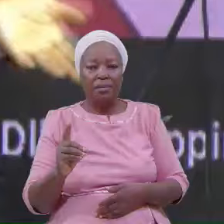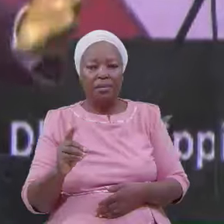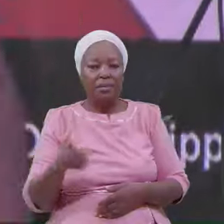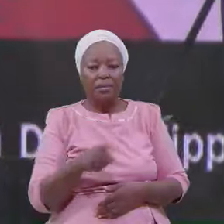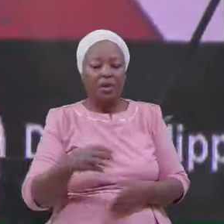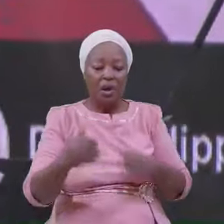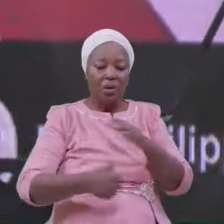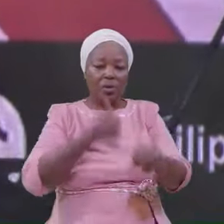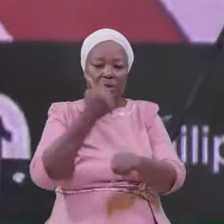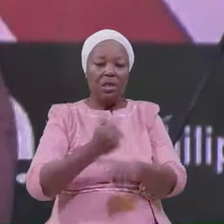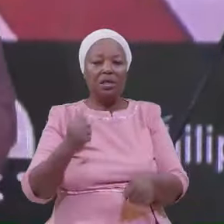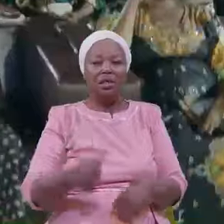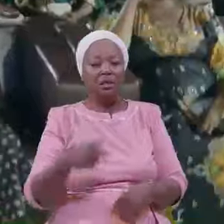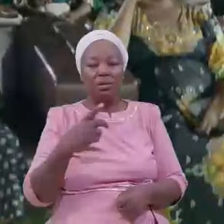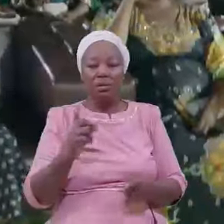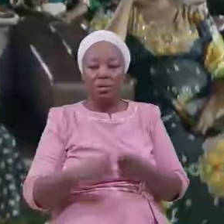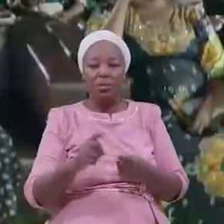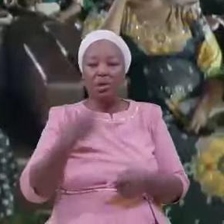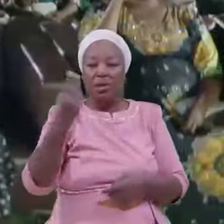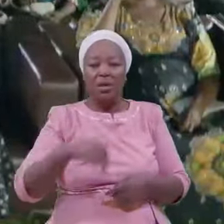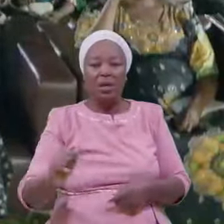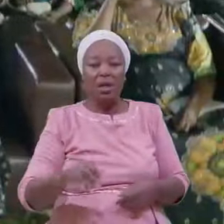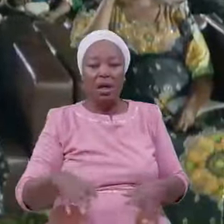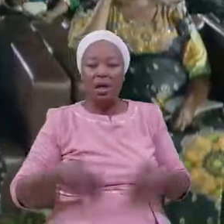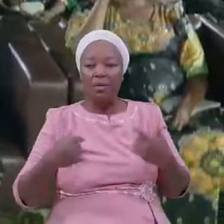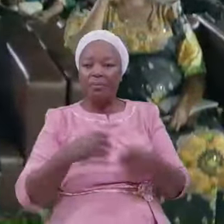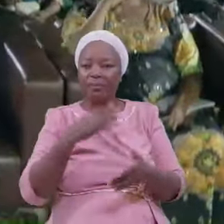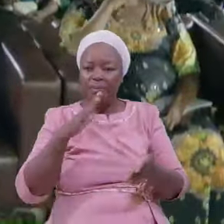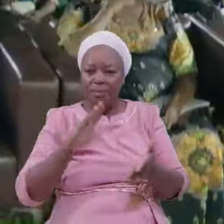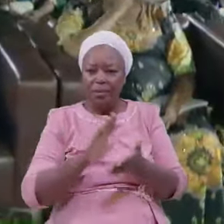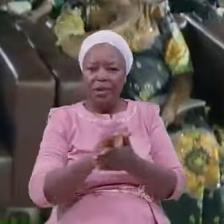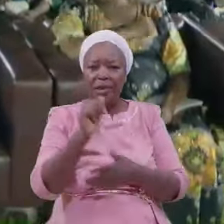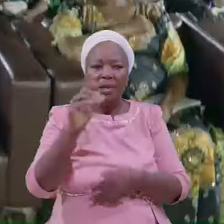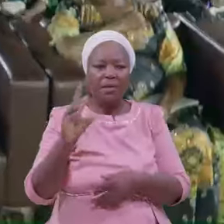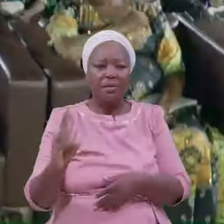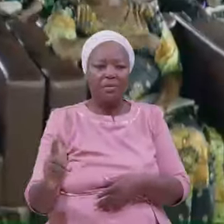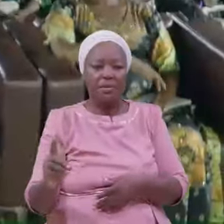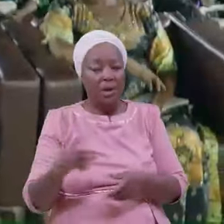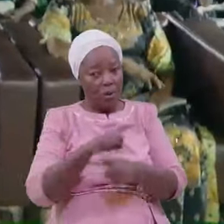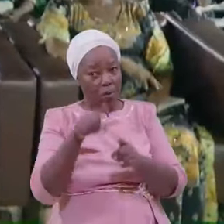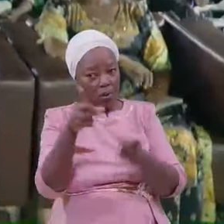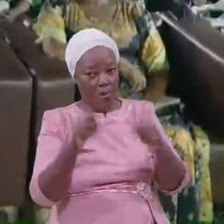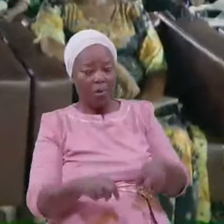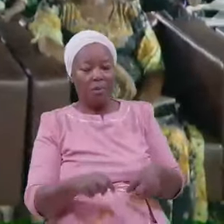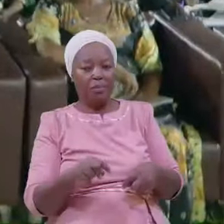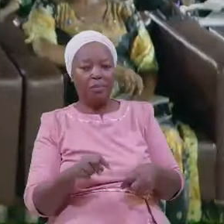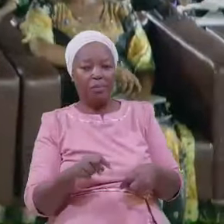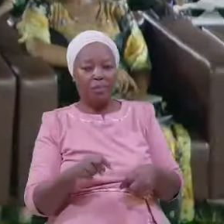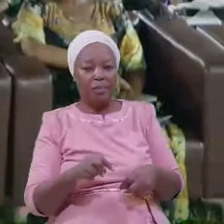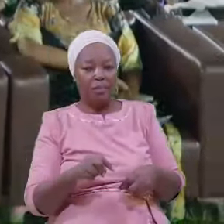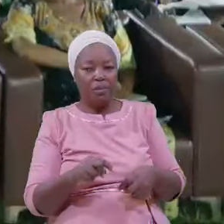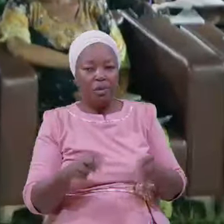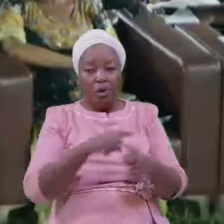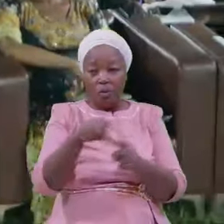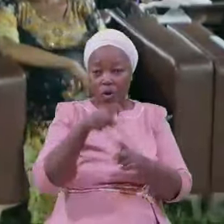naligtas. Ang lahat ng mga nanampalataya ay naligtas. When you come, kung ikaw ay lalapit, when you